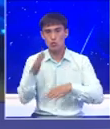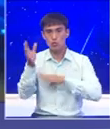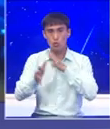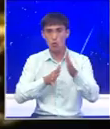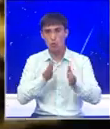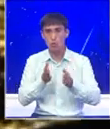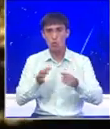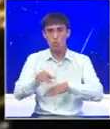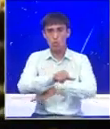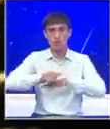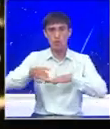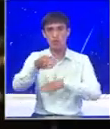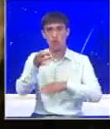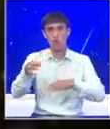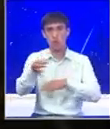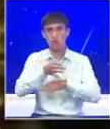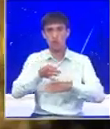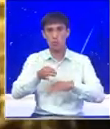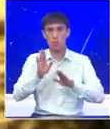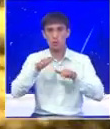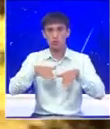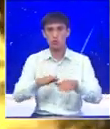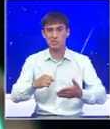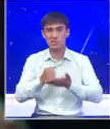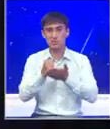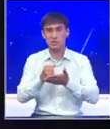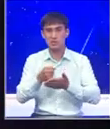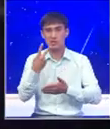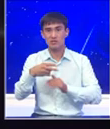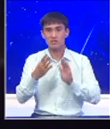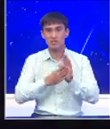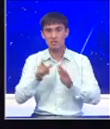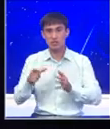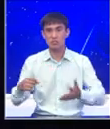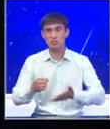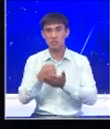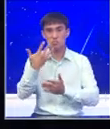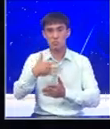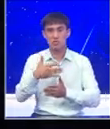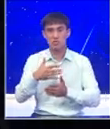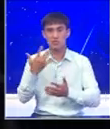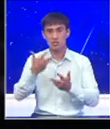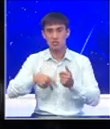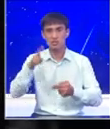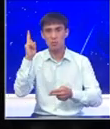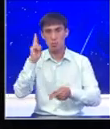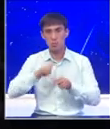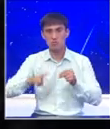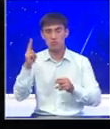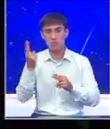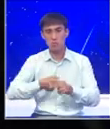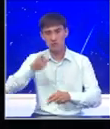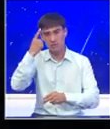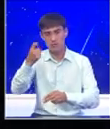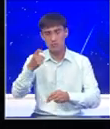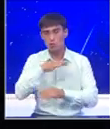В ходе воздушно-морской спасательной операции из воды извлекли 29 человек. Еще 50 числятся пропавшими без вести. У